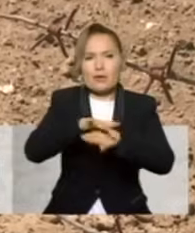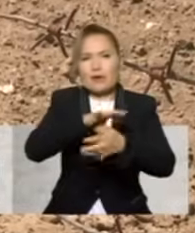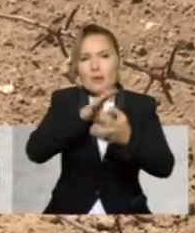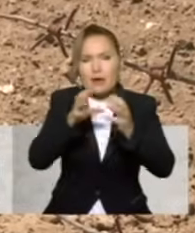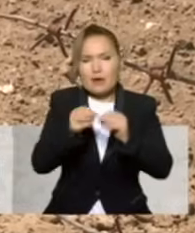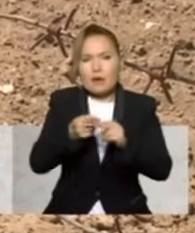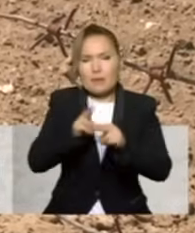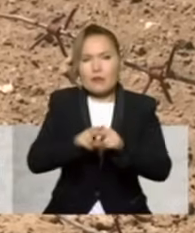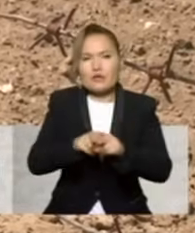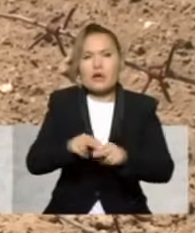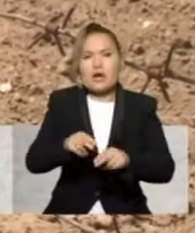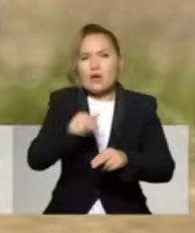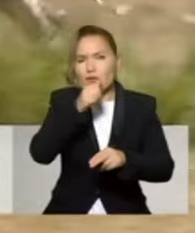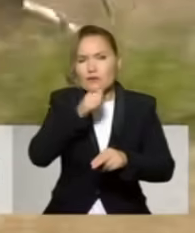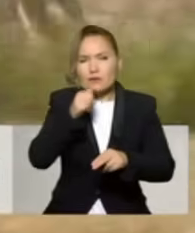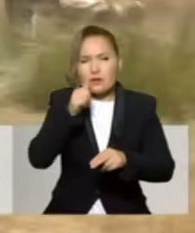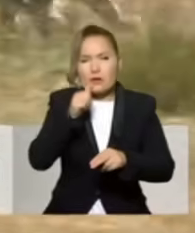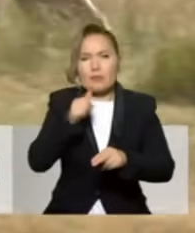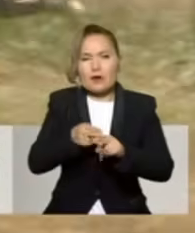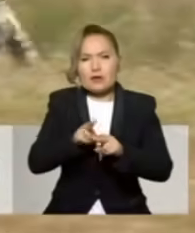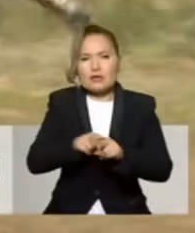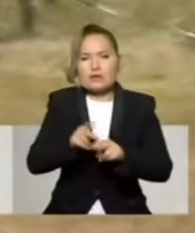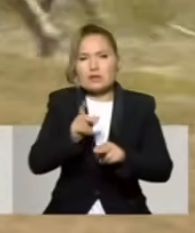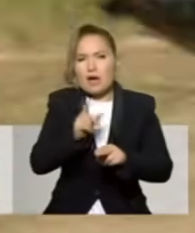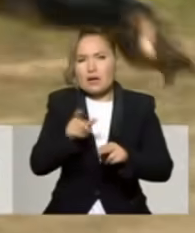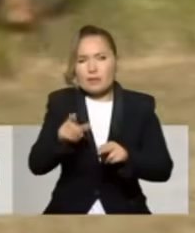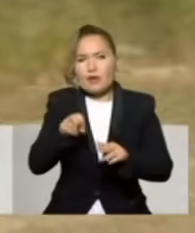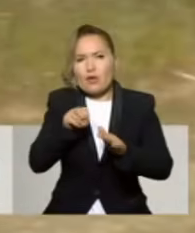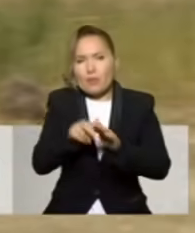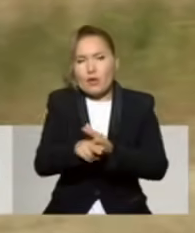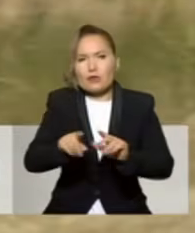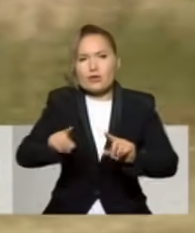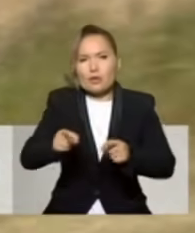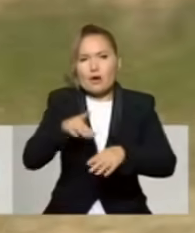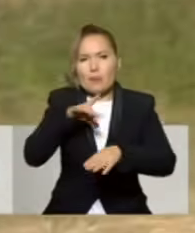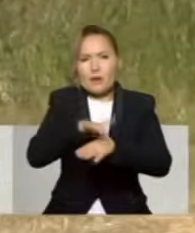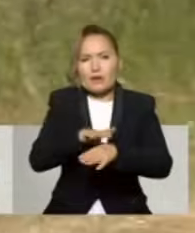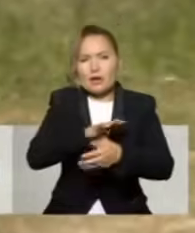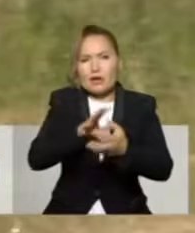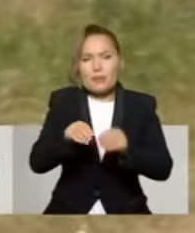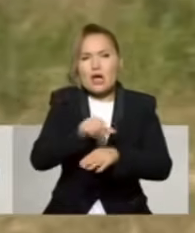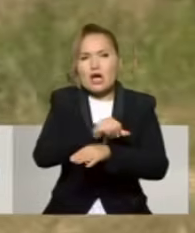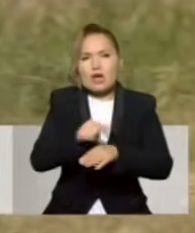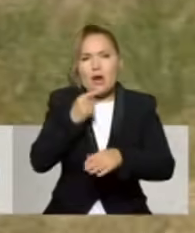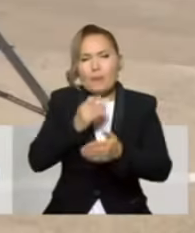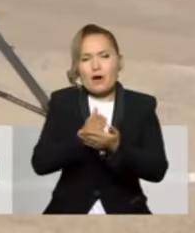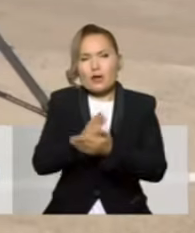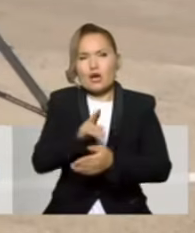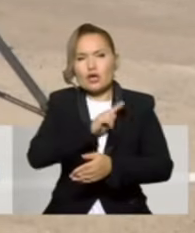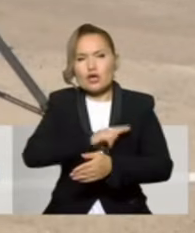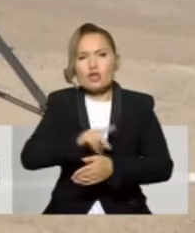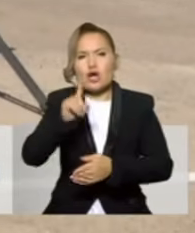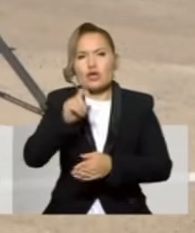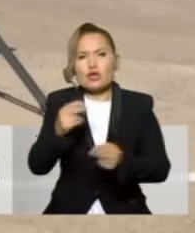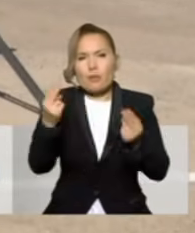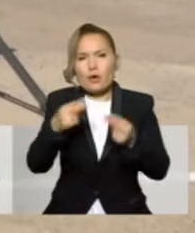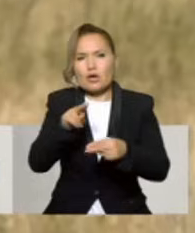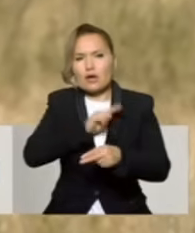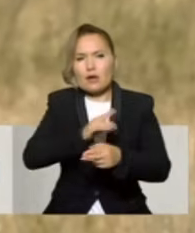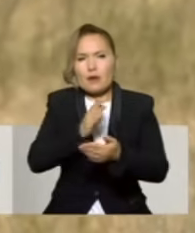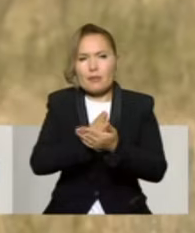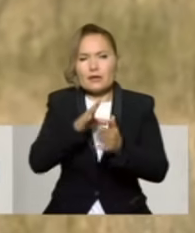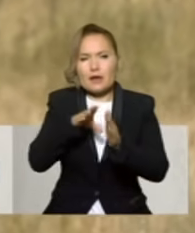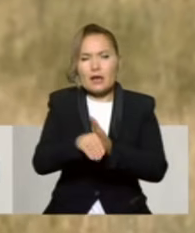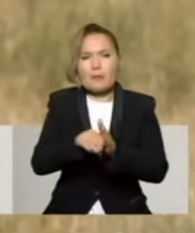барлығы қалтқысыз еңбек етіп жүрген шекарашылардың еңбегі. Бүгінде шекарамызда 100-ден аса өткізу пункті жұмыс істейді, оның